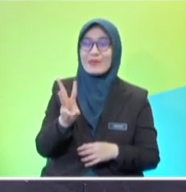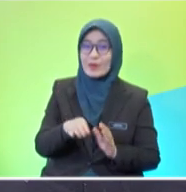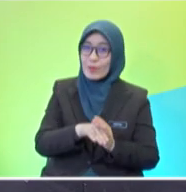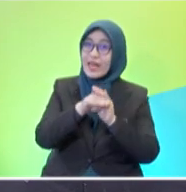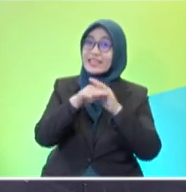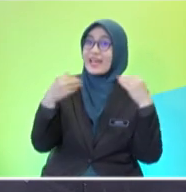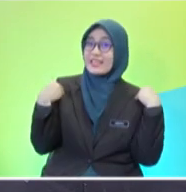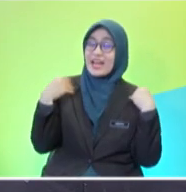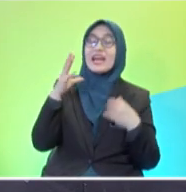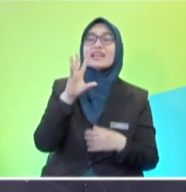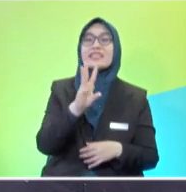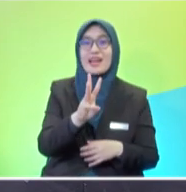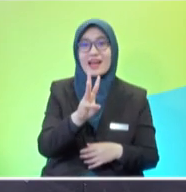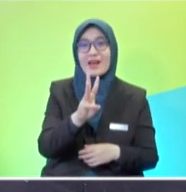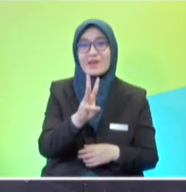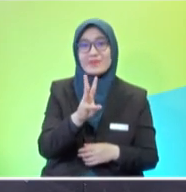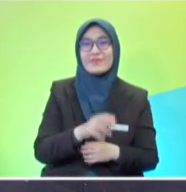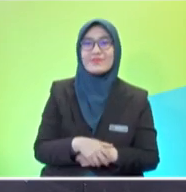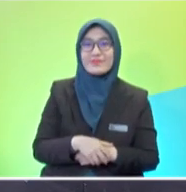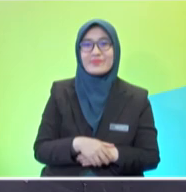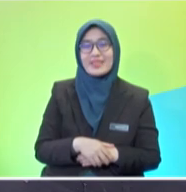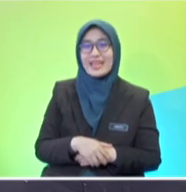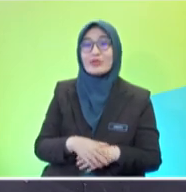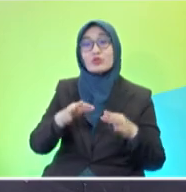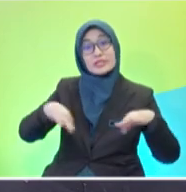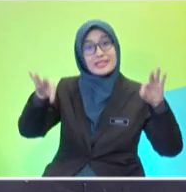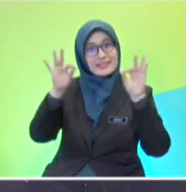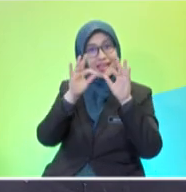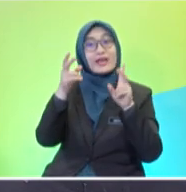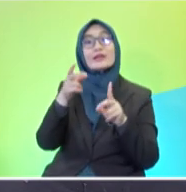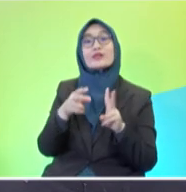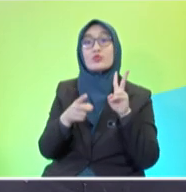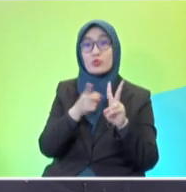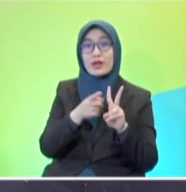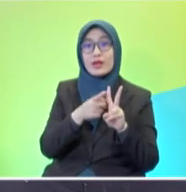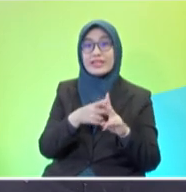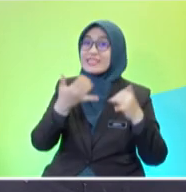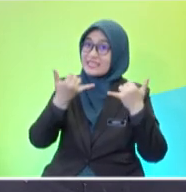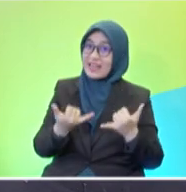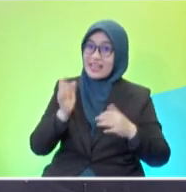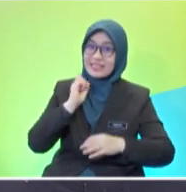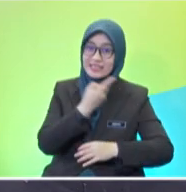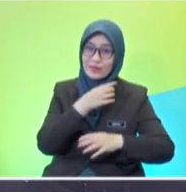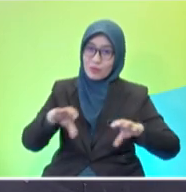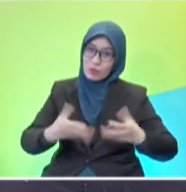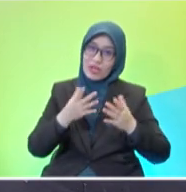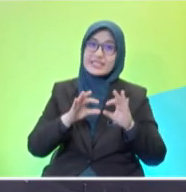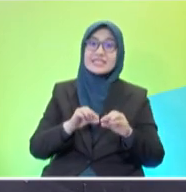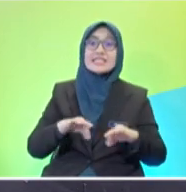ah itu situasi yang kedua Mari kita buat situasi yang ke-30 besar-besar